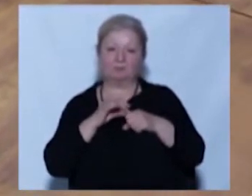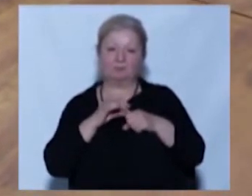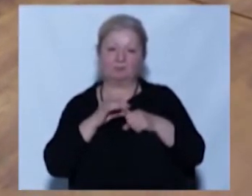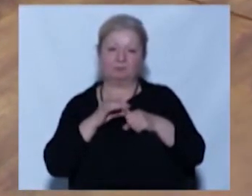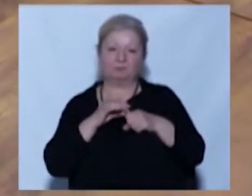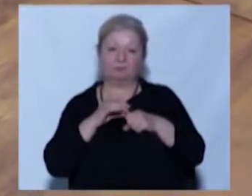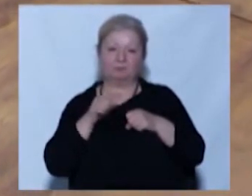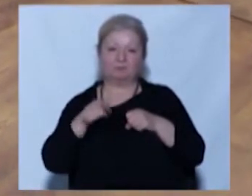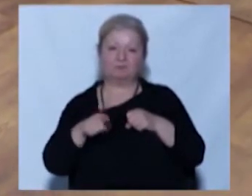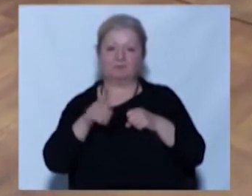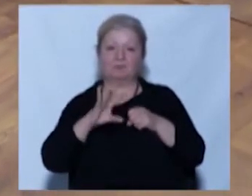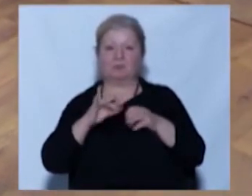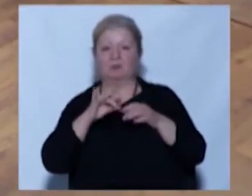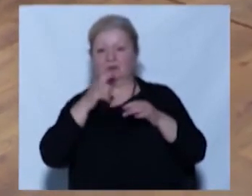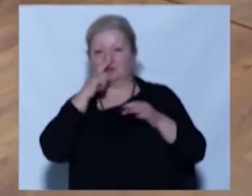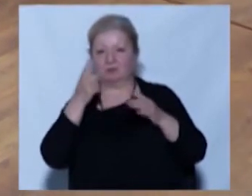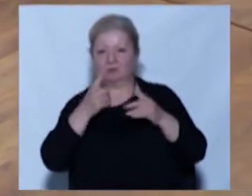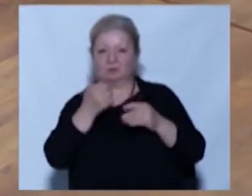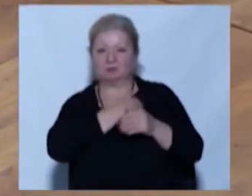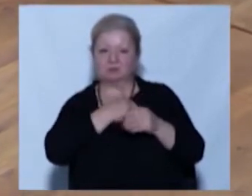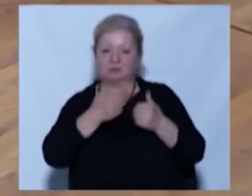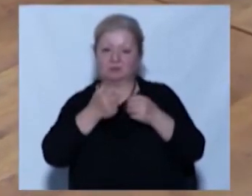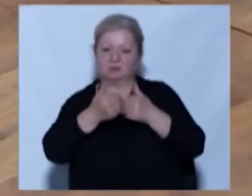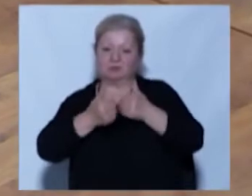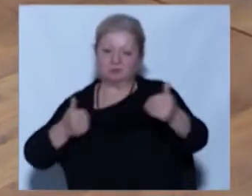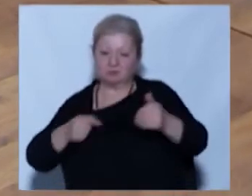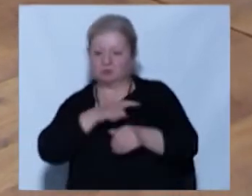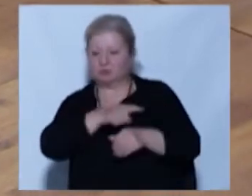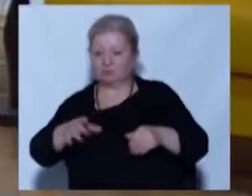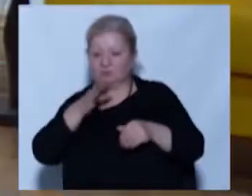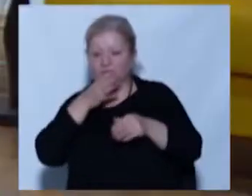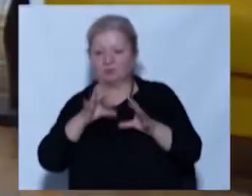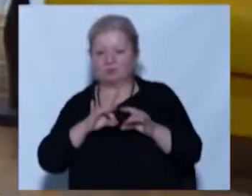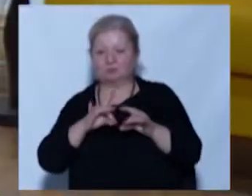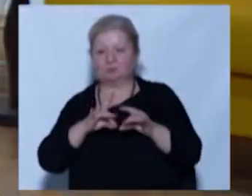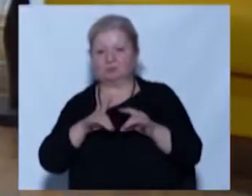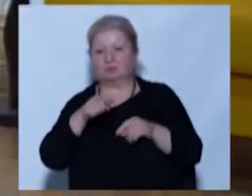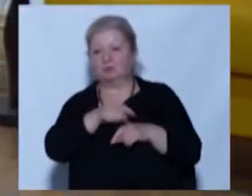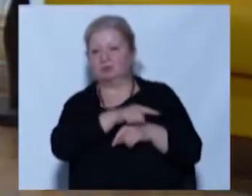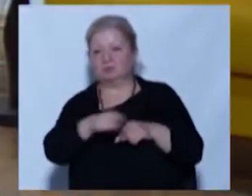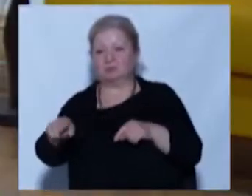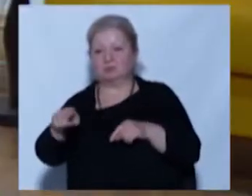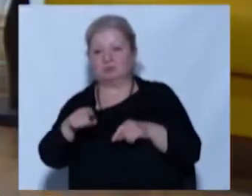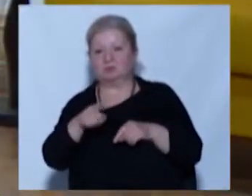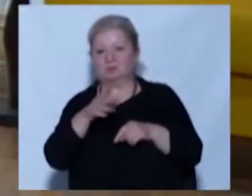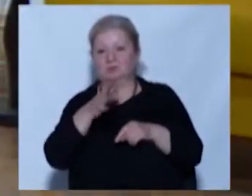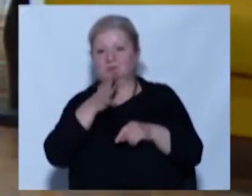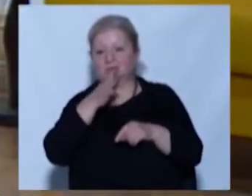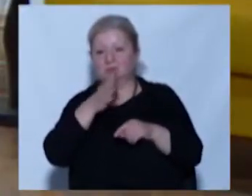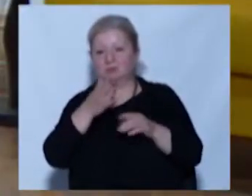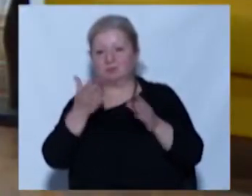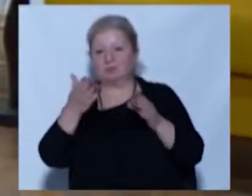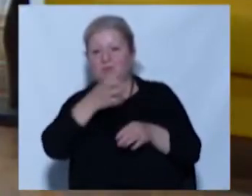ნეიტრალური პოზიცია შეინარჩუნოს, მაგრამ ამას რასაკვირველია ვერ ახერხებს, რადგან ამ პერიოდში ძალიან ძნელი იქნებოდა მეფის